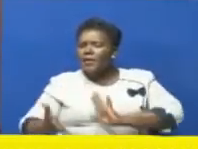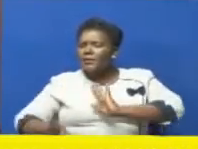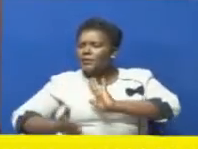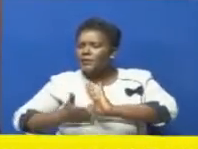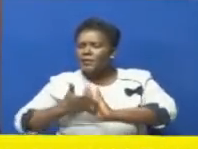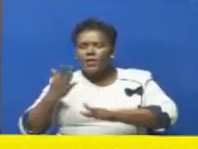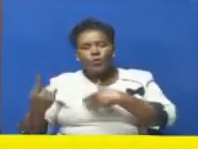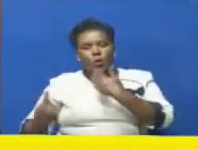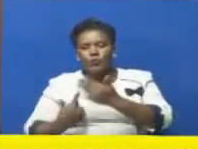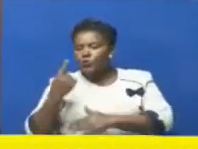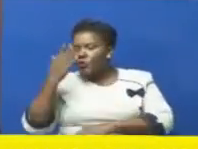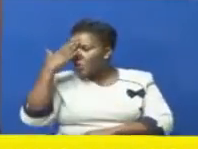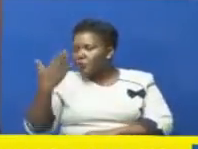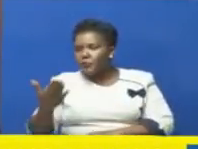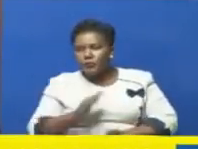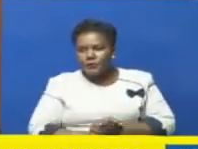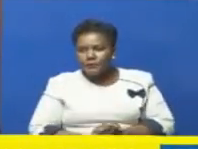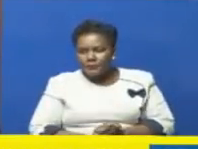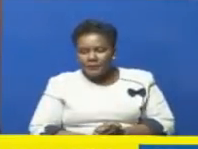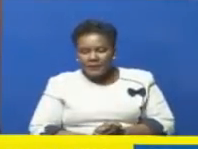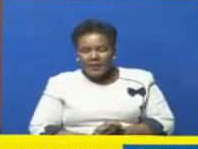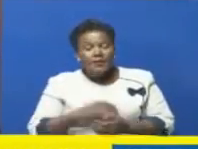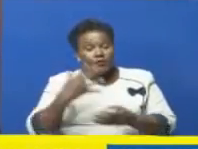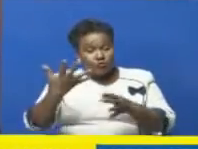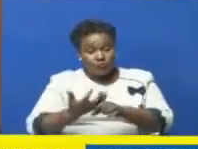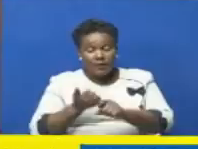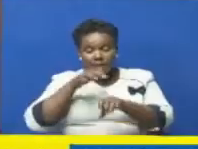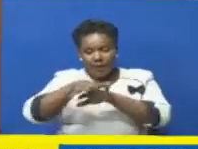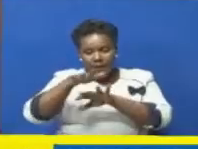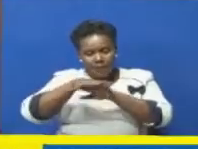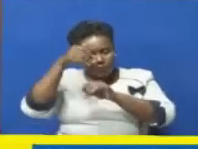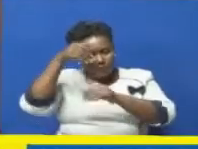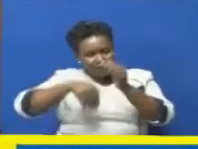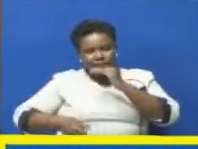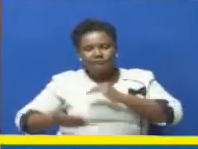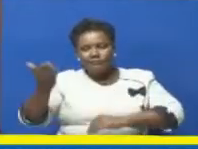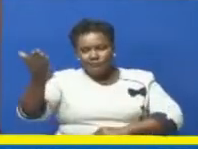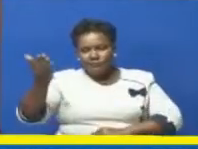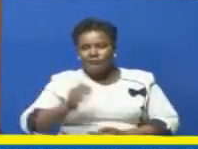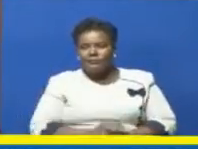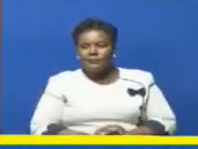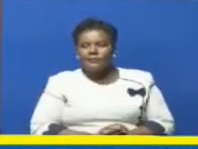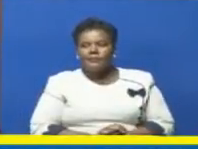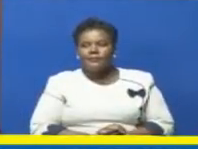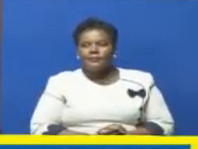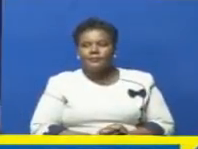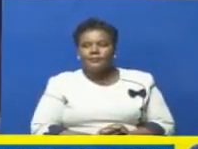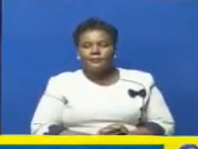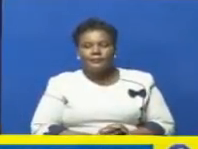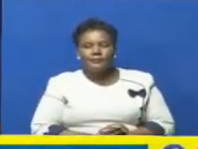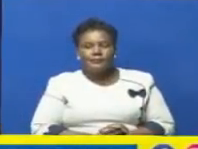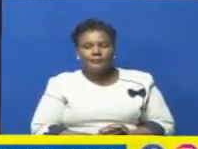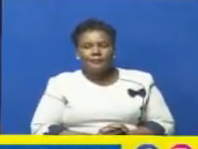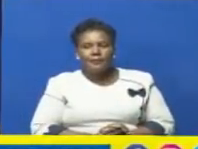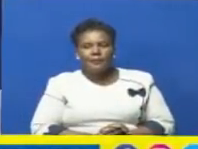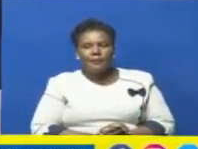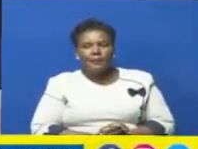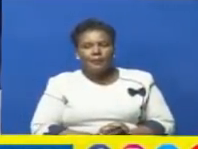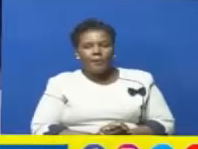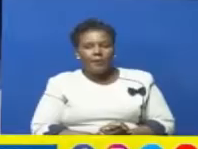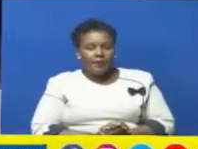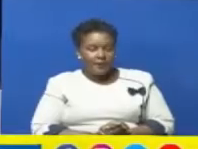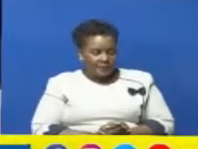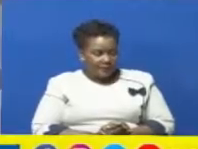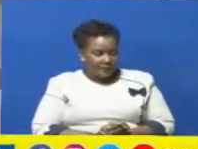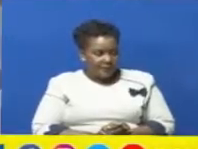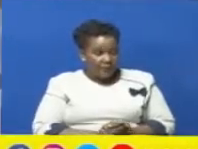hilo hakijajulikana. Taarifa zaidi na mwanaridhio wetu Remia Sinti kutoka mkoani Morogoro. Kuna methali inayosema